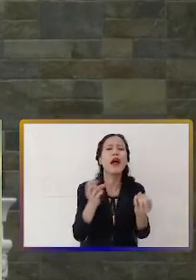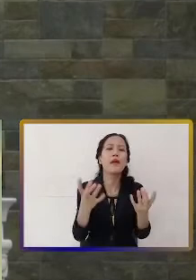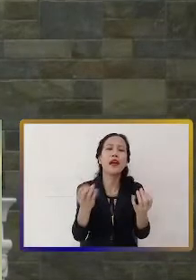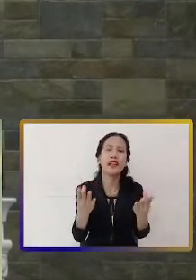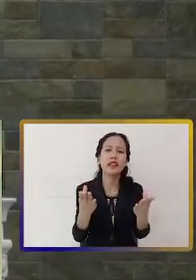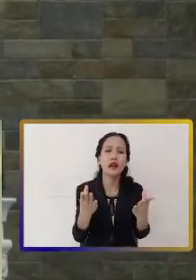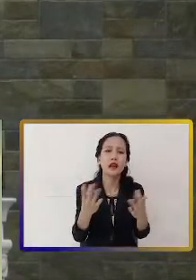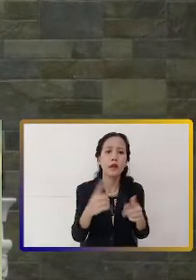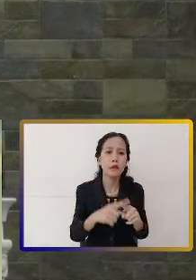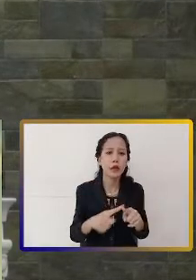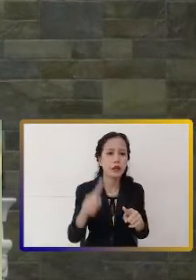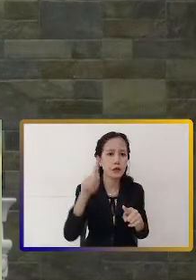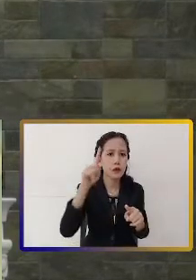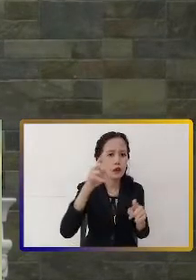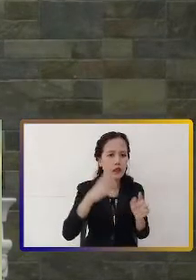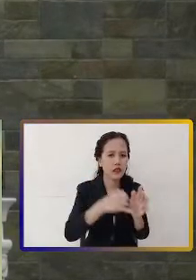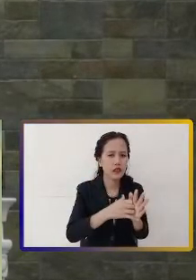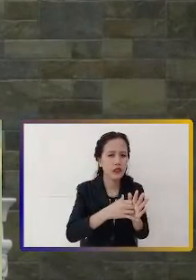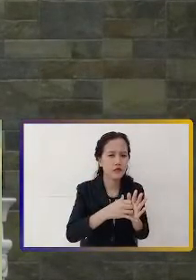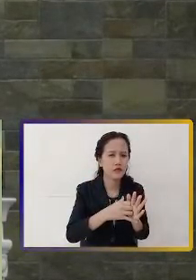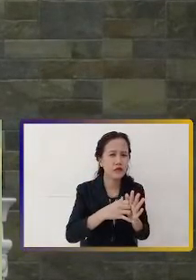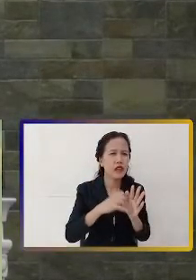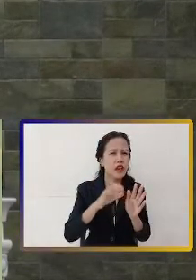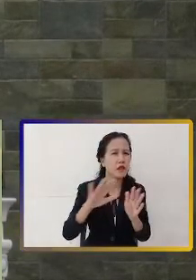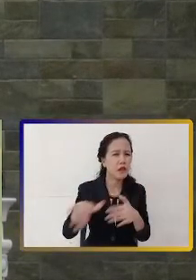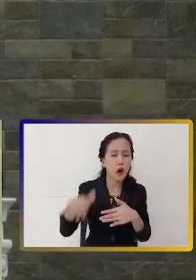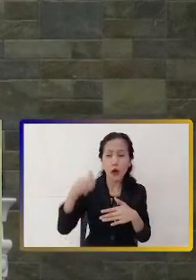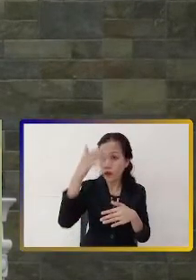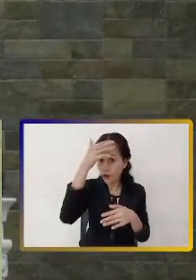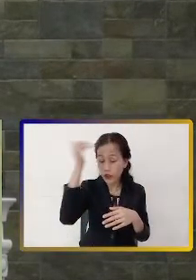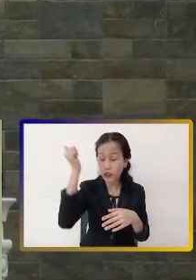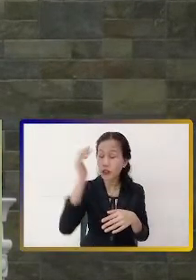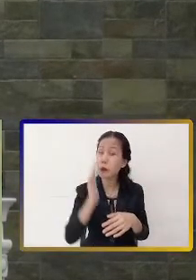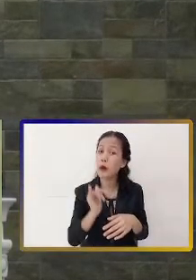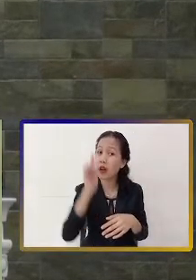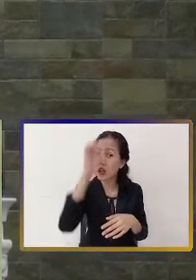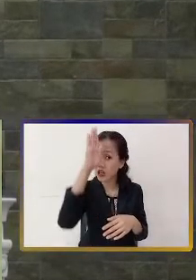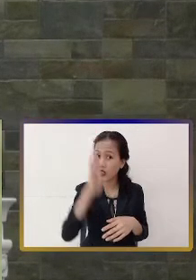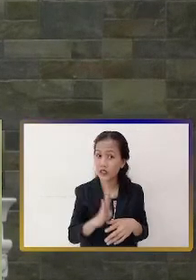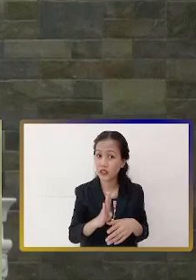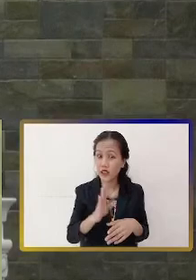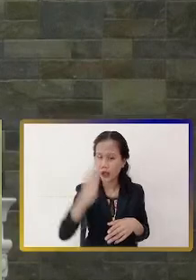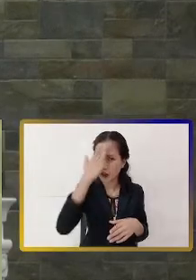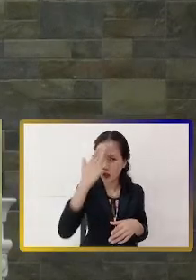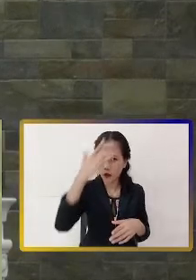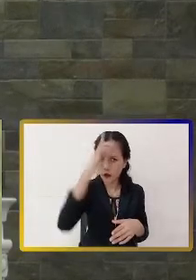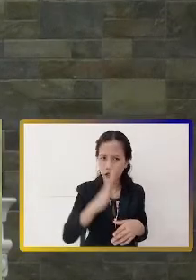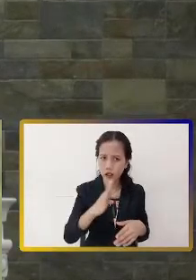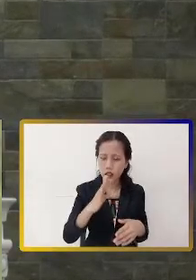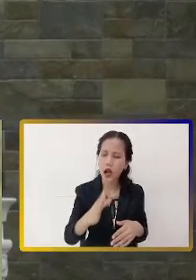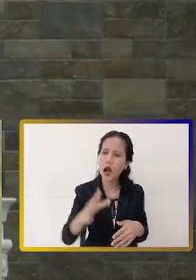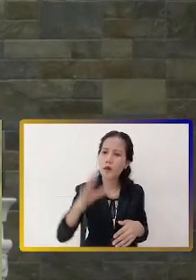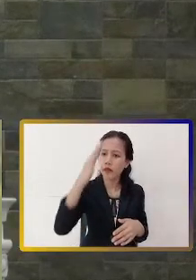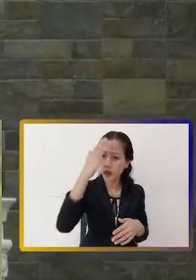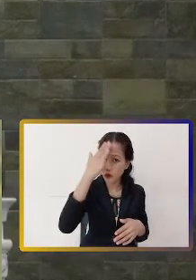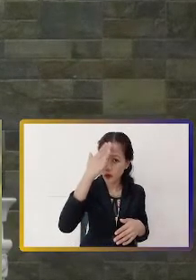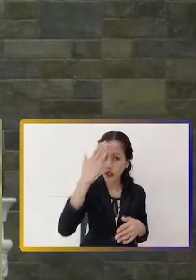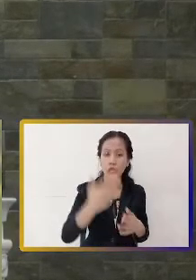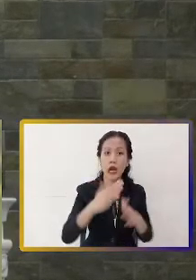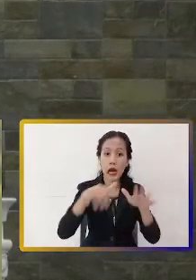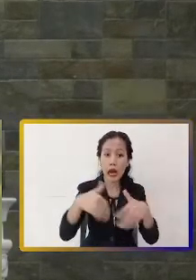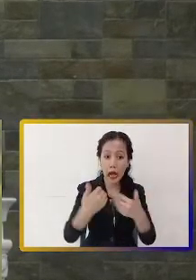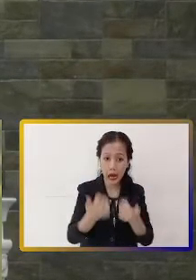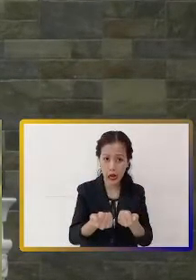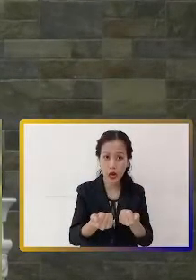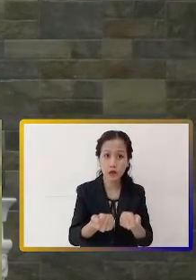alam ni Solomon na kung meron akong pang-unawa sa isang bagay nito, alam ko kung paano mapapasa akin at